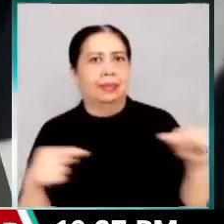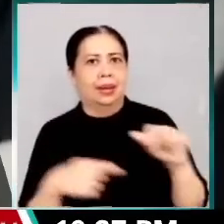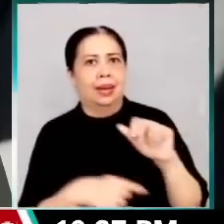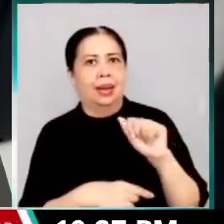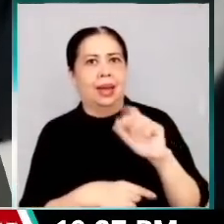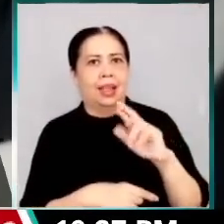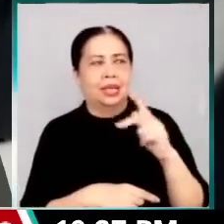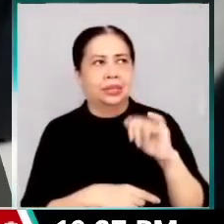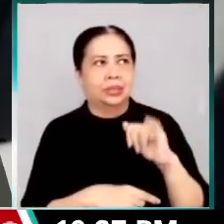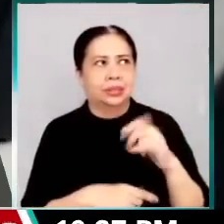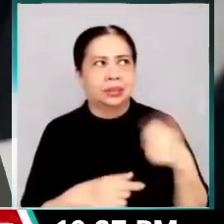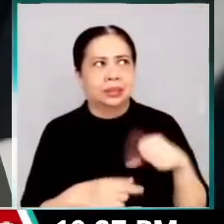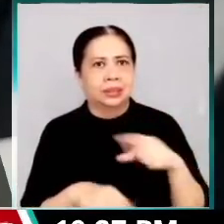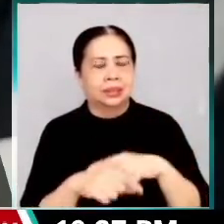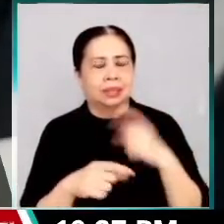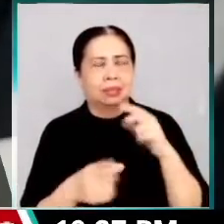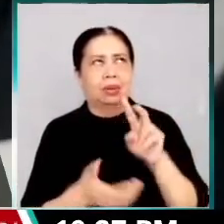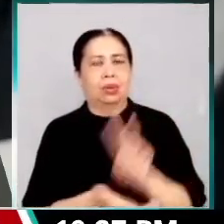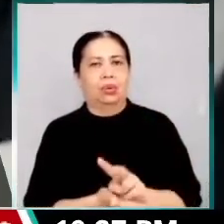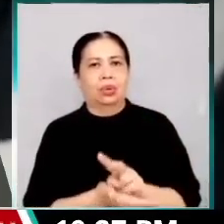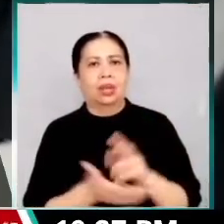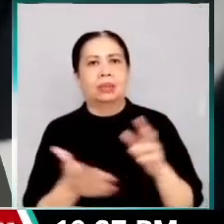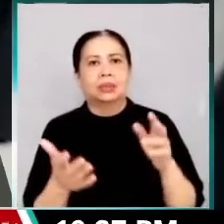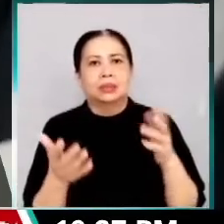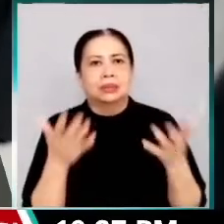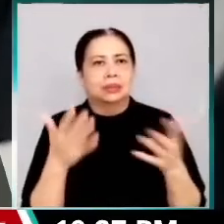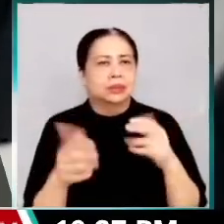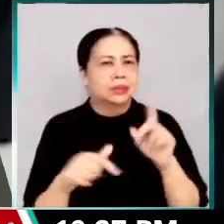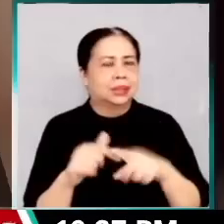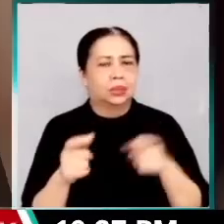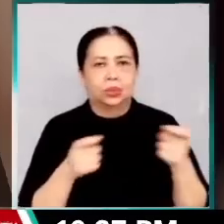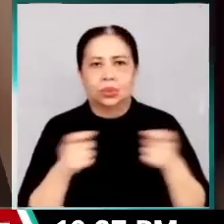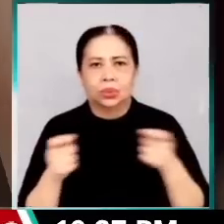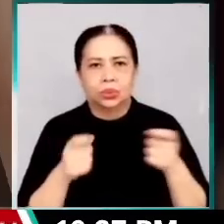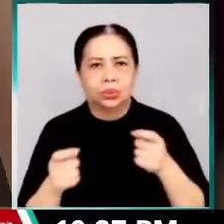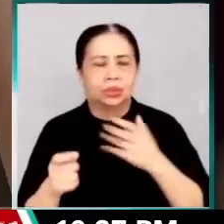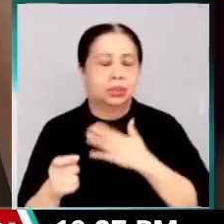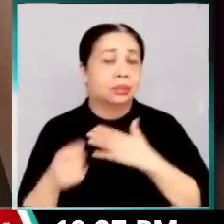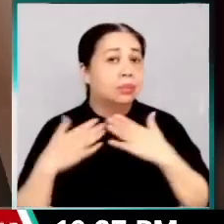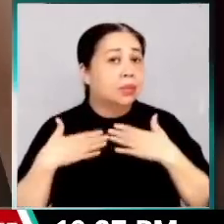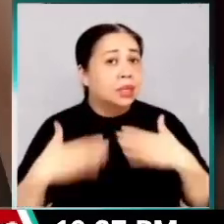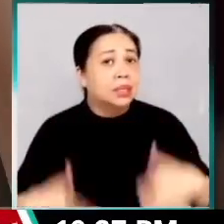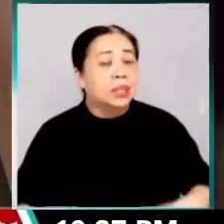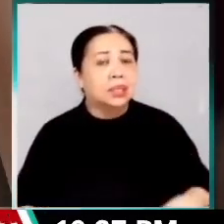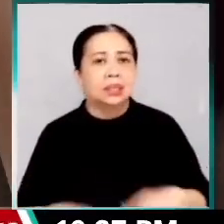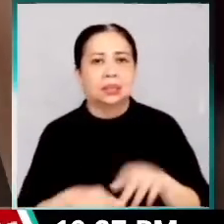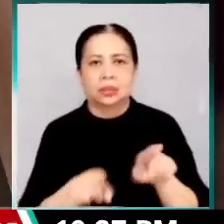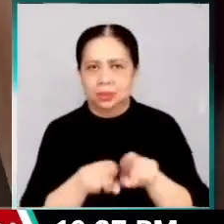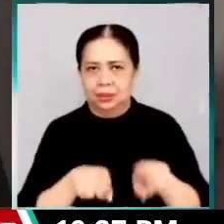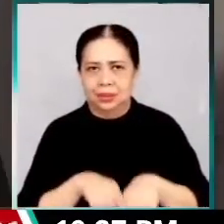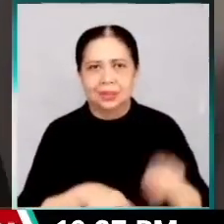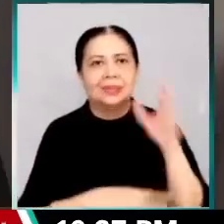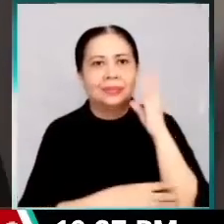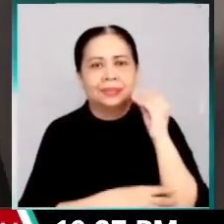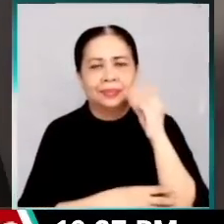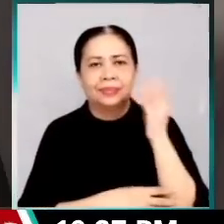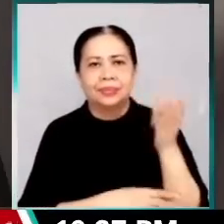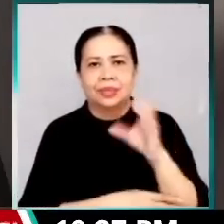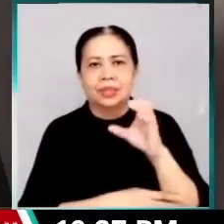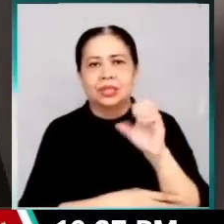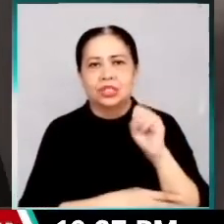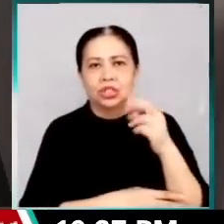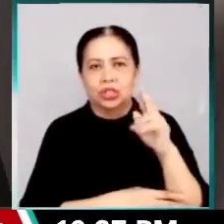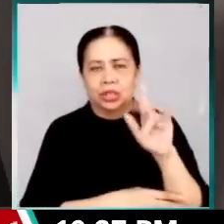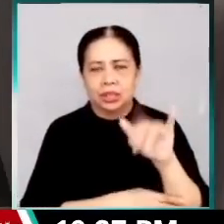ako mag-collapse kasi hindi na ako kayanin nung katawan ko. Laban din ito ni Cheryl Lois Hizon na nagtatrabaho